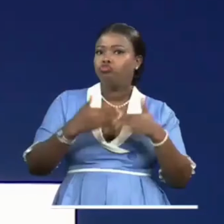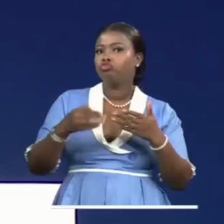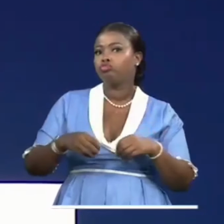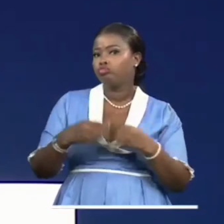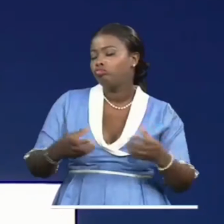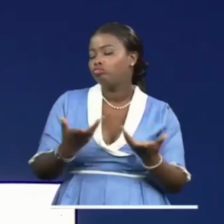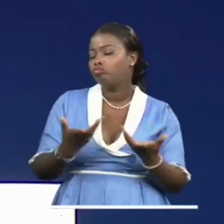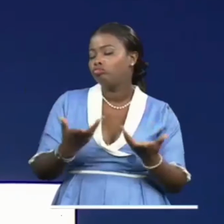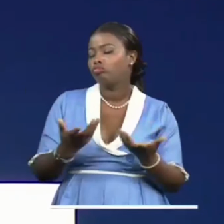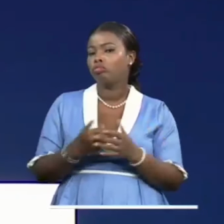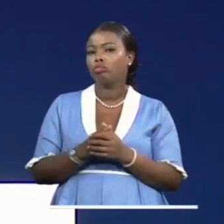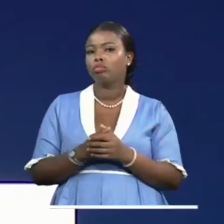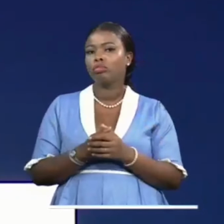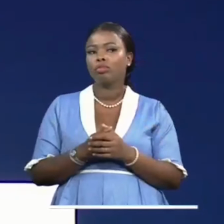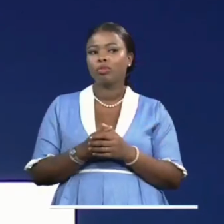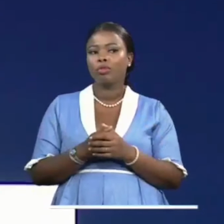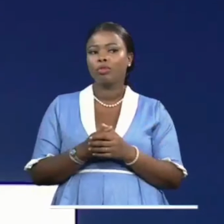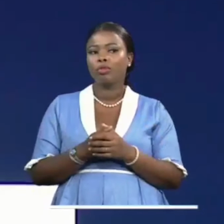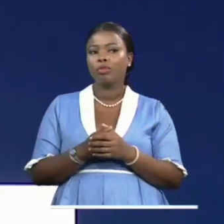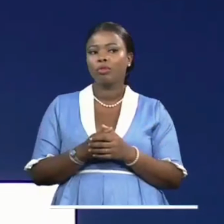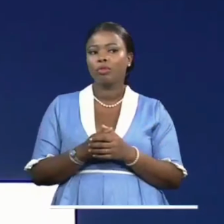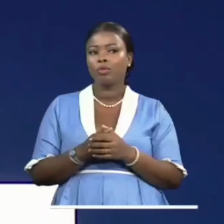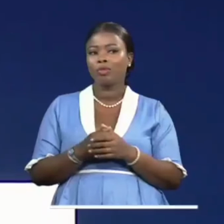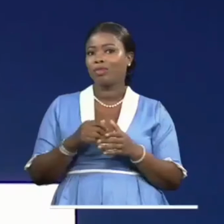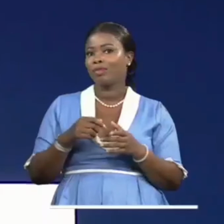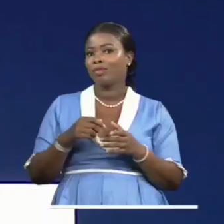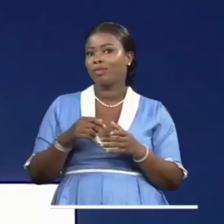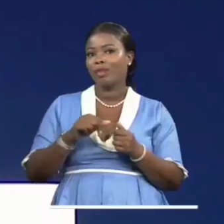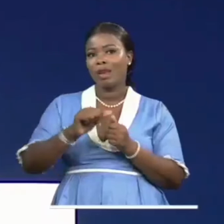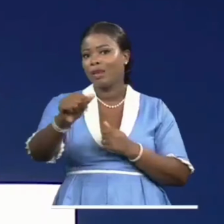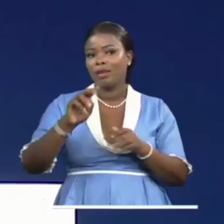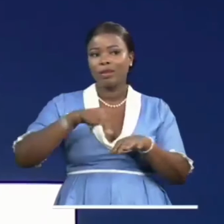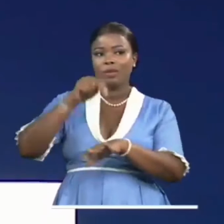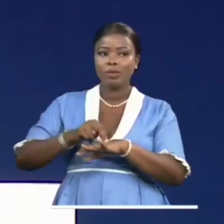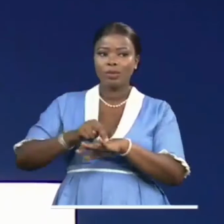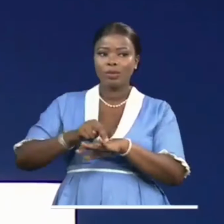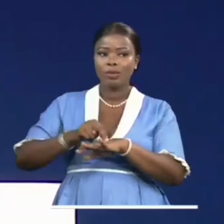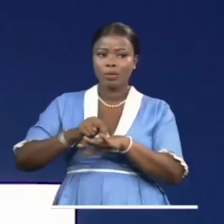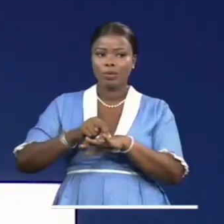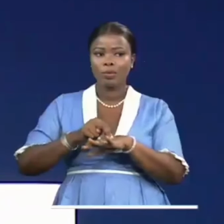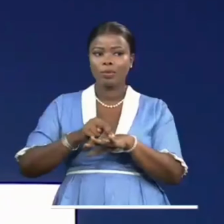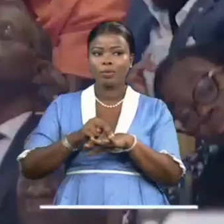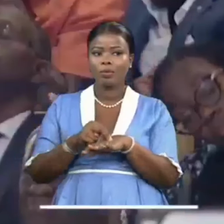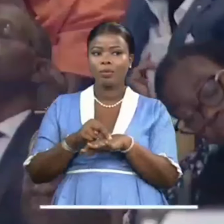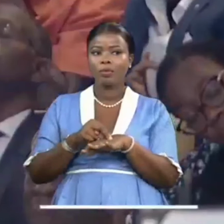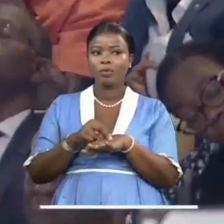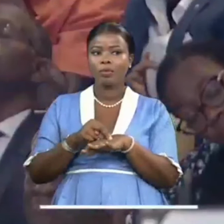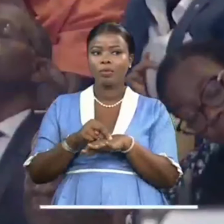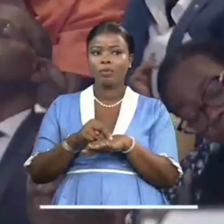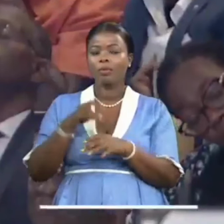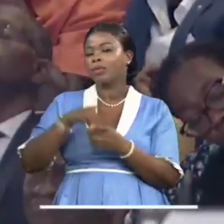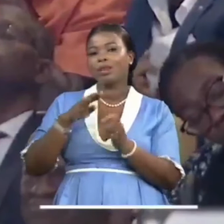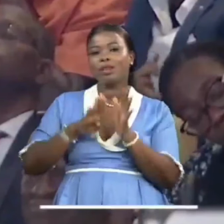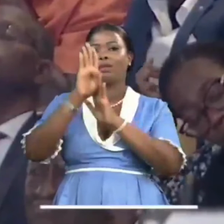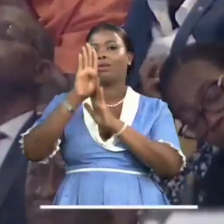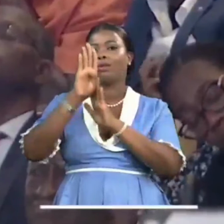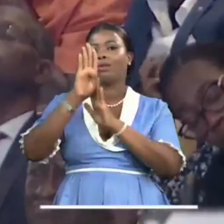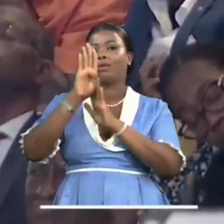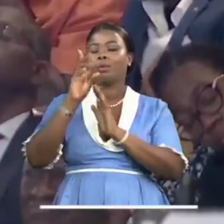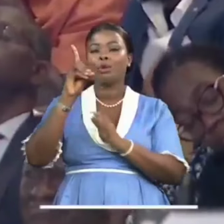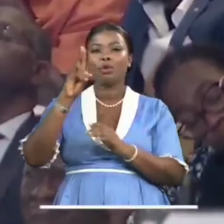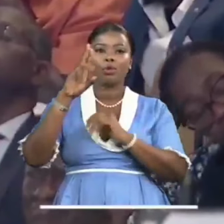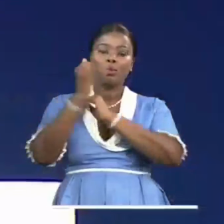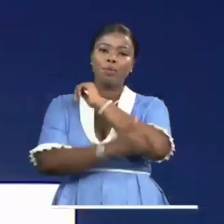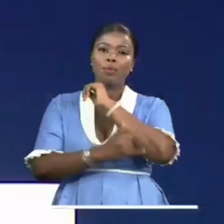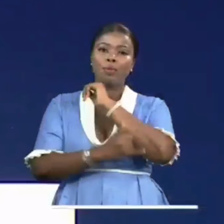vraiment euh terminer euh promouvoir l'élan national dans dans dans dans promouvoir les nationale dans le développement du pays le